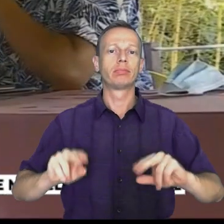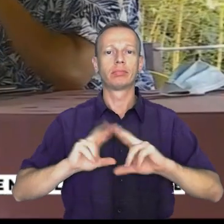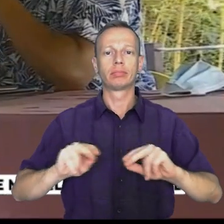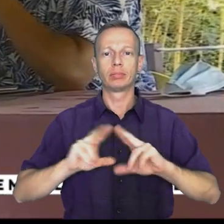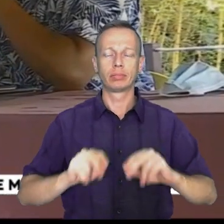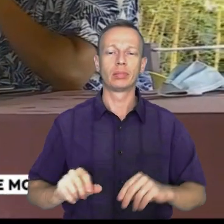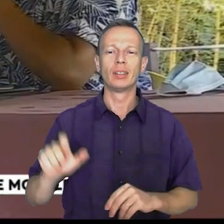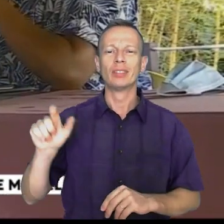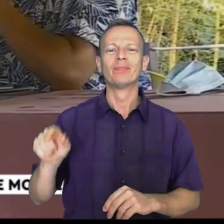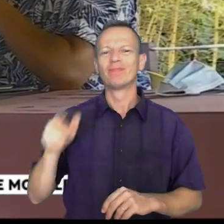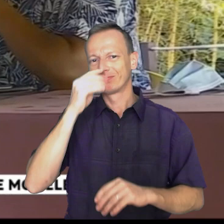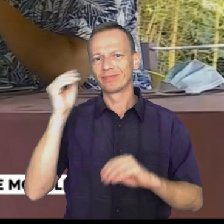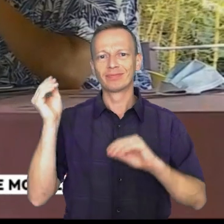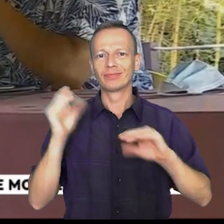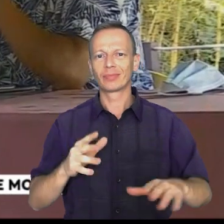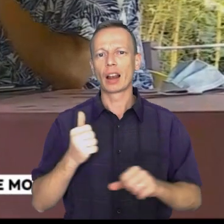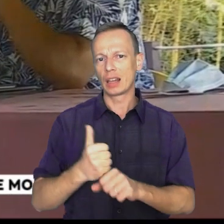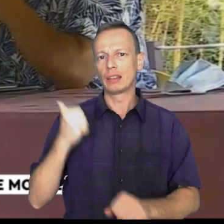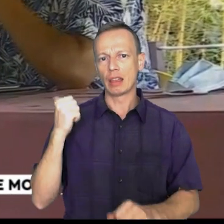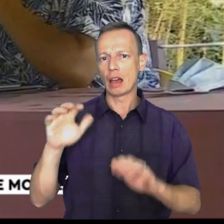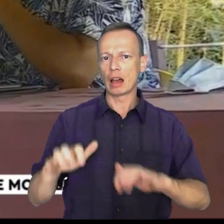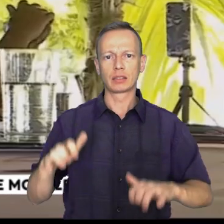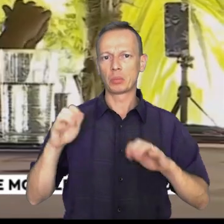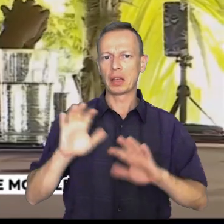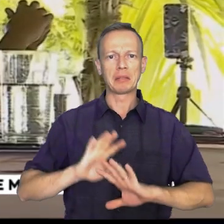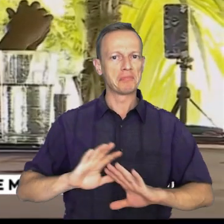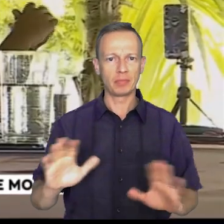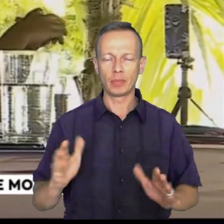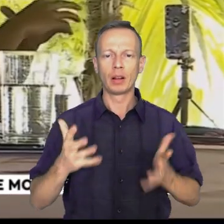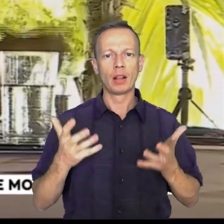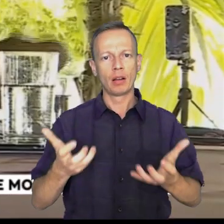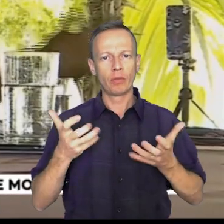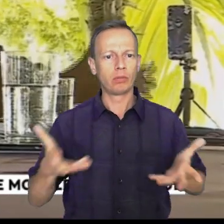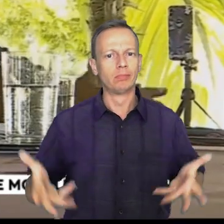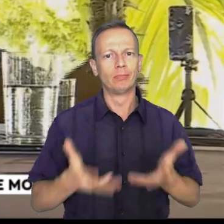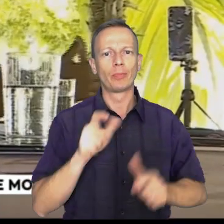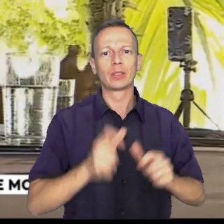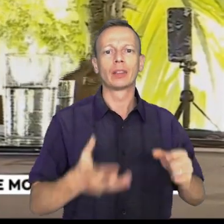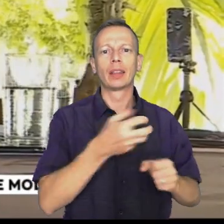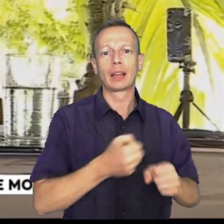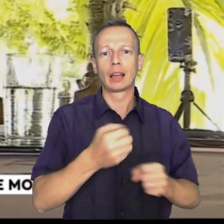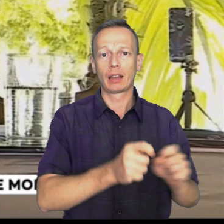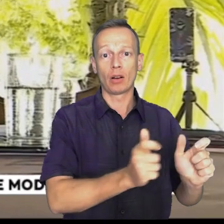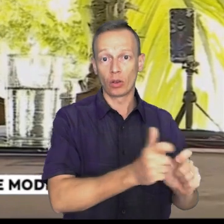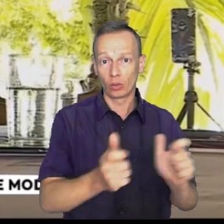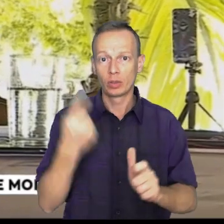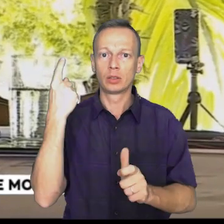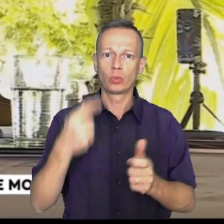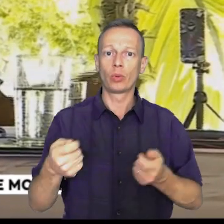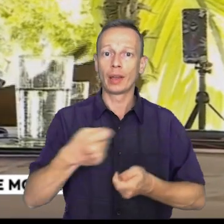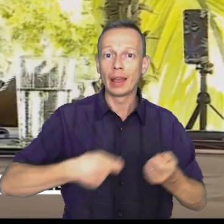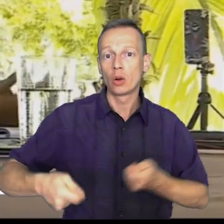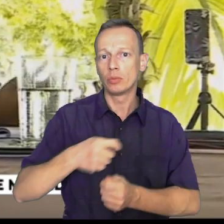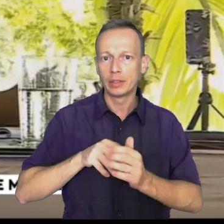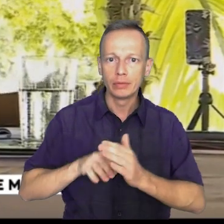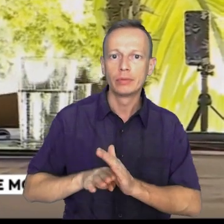qui, vous le savez, a démissionné du Tapura l'an dernier, mise aujourd'hui sur l'entrepreneuriat pour faire face à la crise. Il estime qu'il